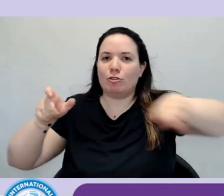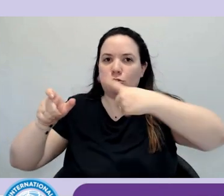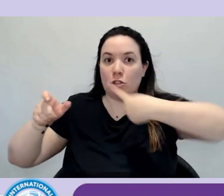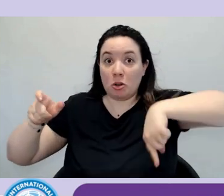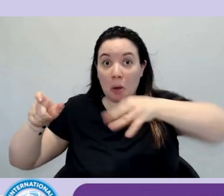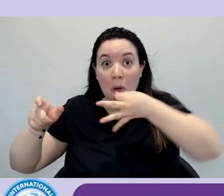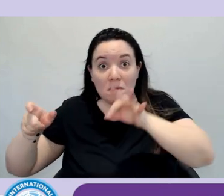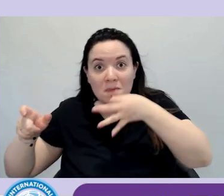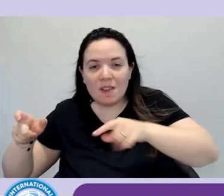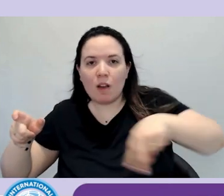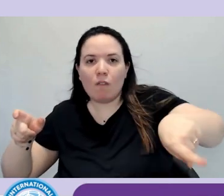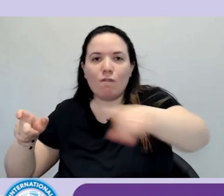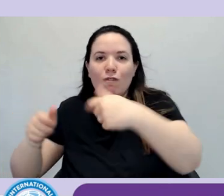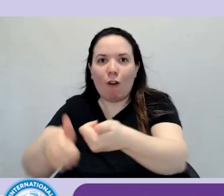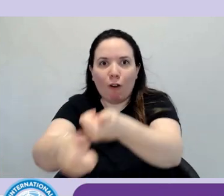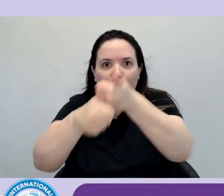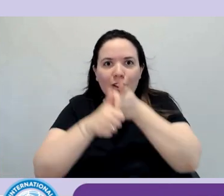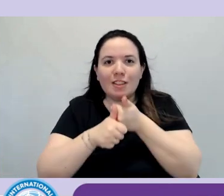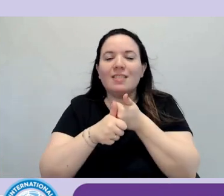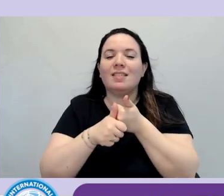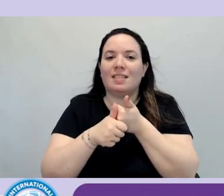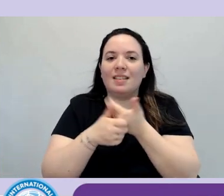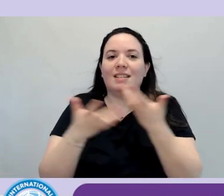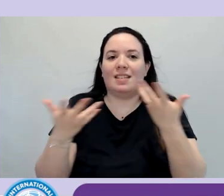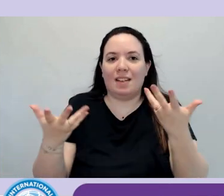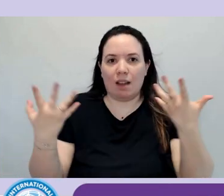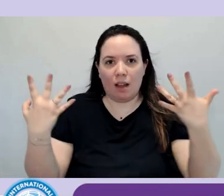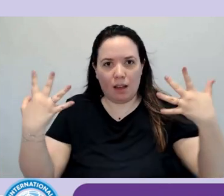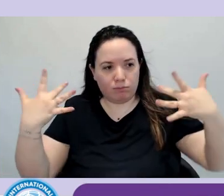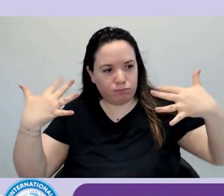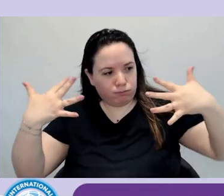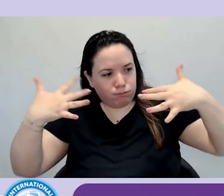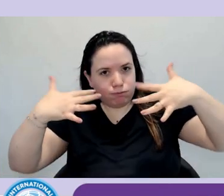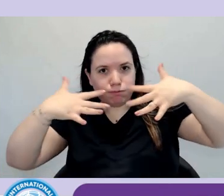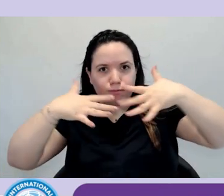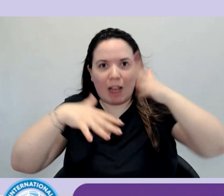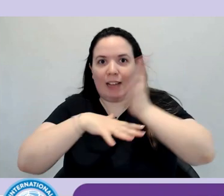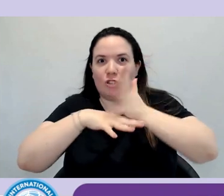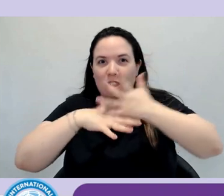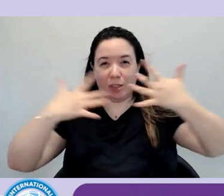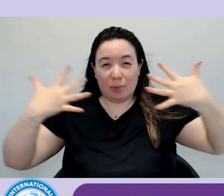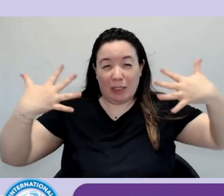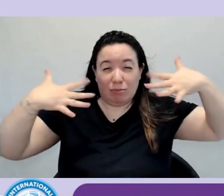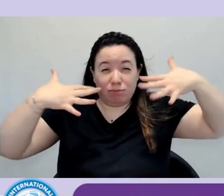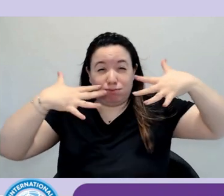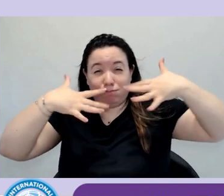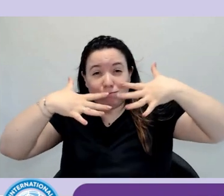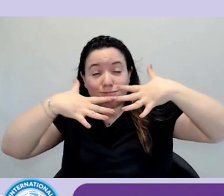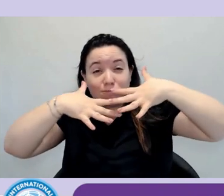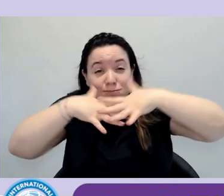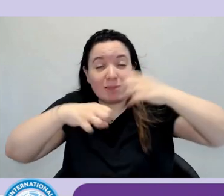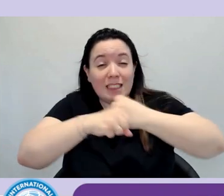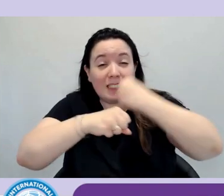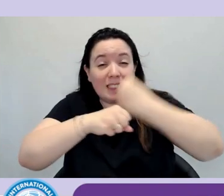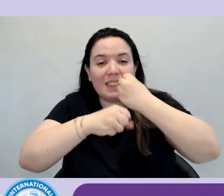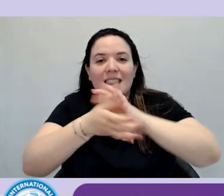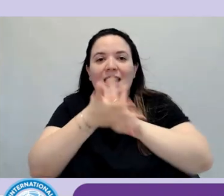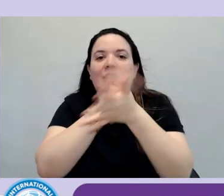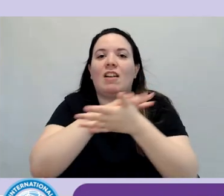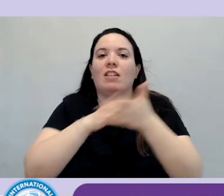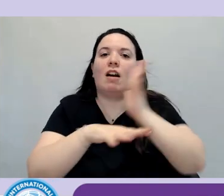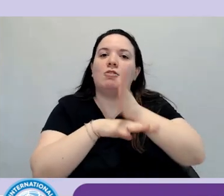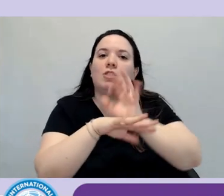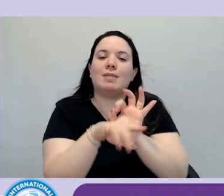parlando voi che ci state seguendo e Più siamo più ci occuperemo di accessibilità e più porteremo il seme